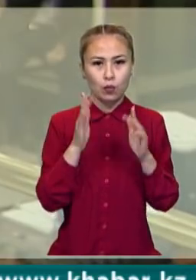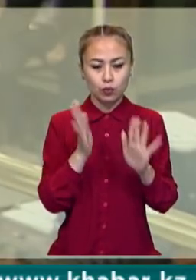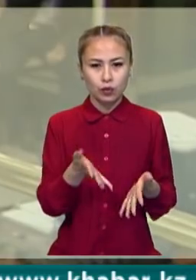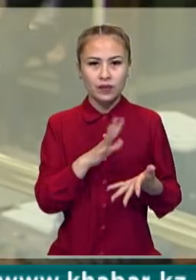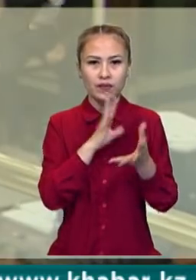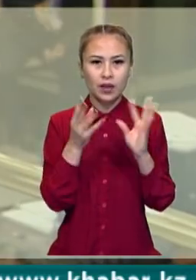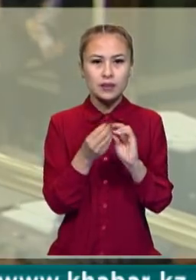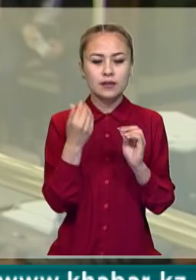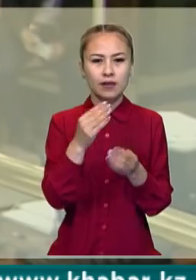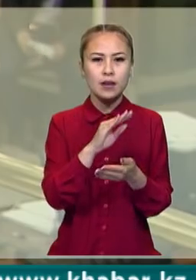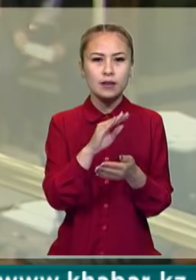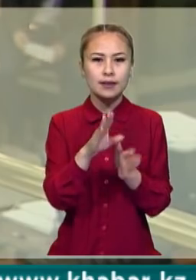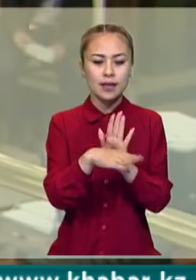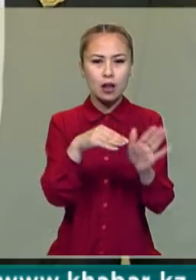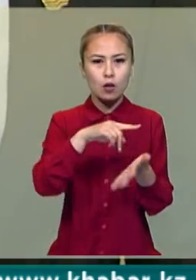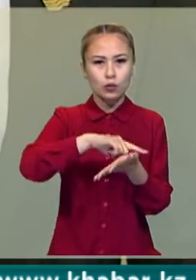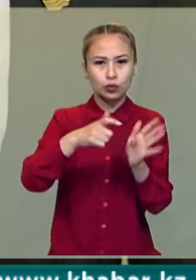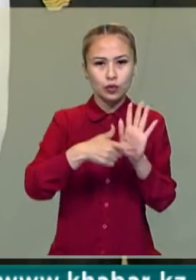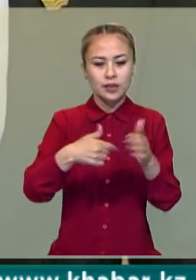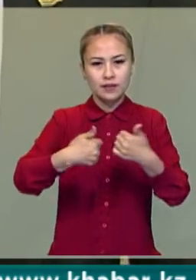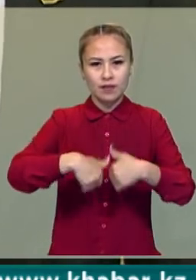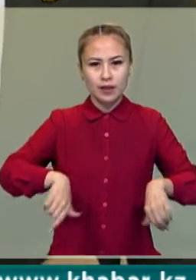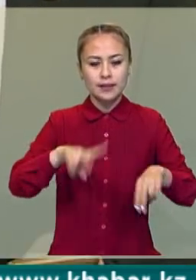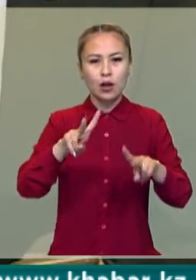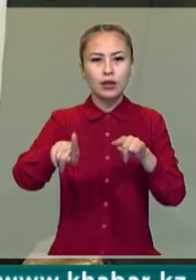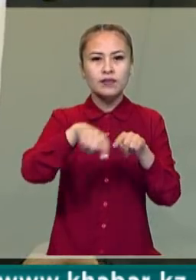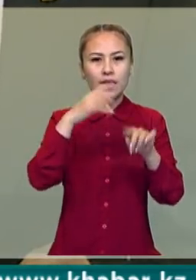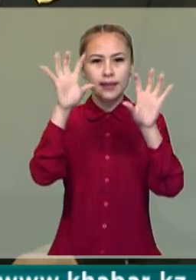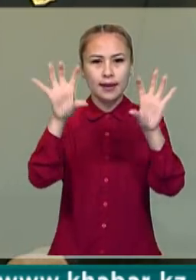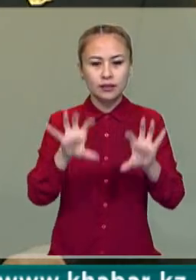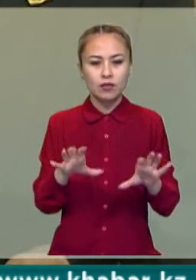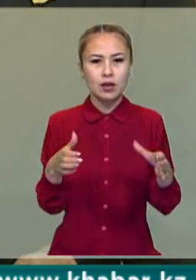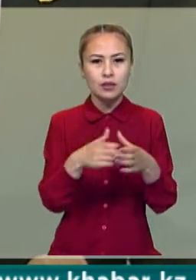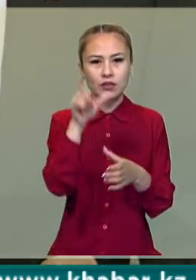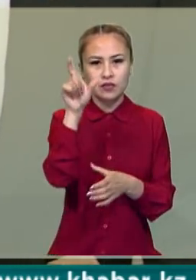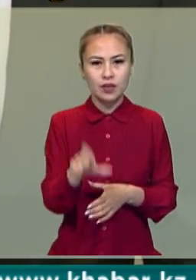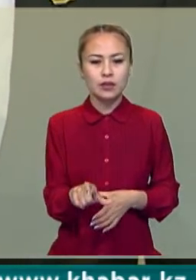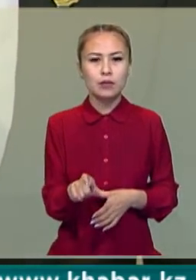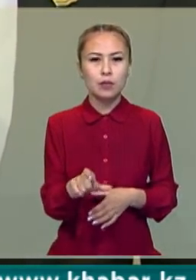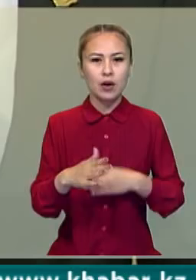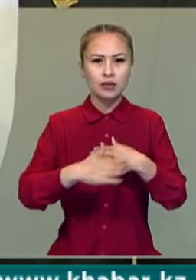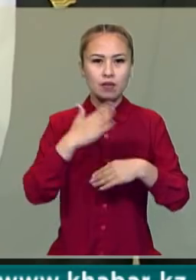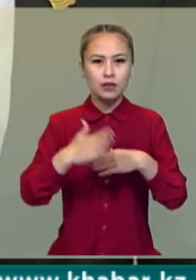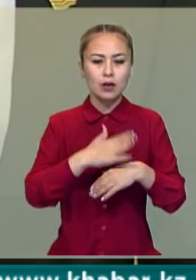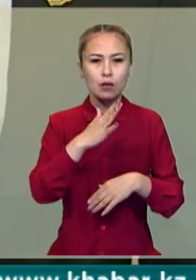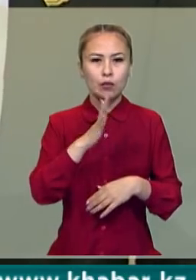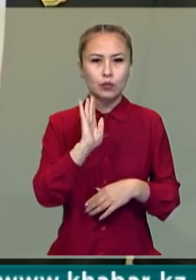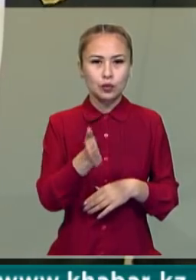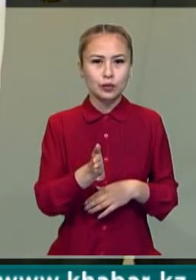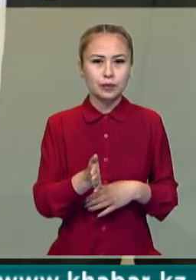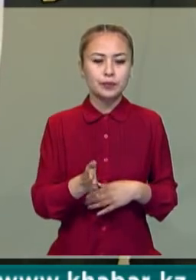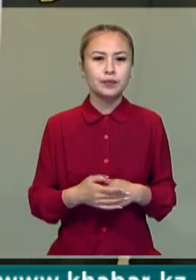онда сол сайлау учаскесінің төрағасы мен құқық бұзушылық жасаған тұлғаға қатысты әкімшілік жаза қолданылады